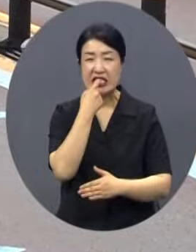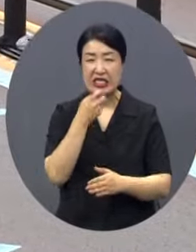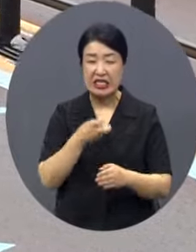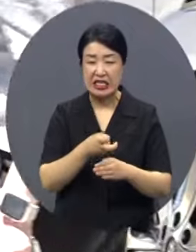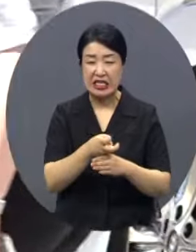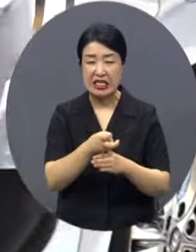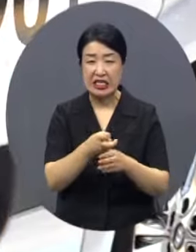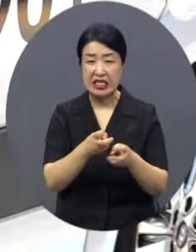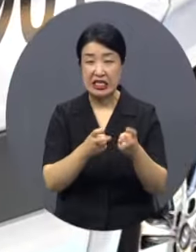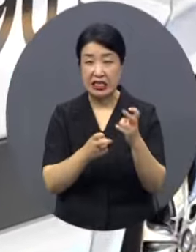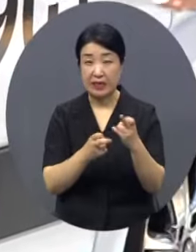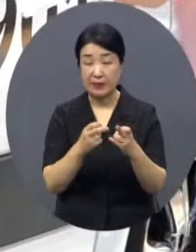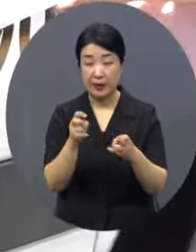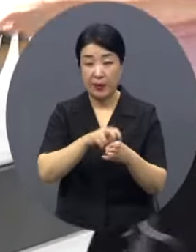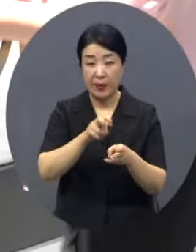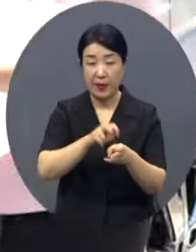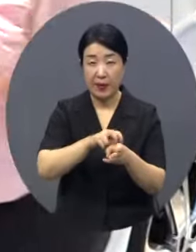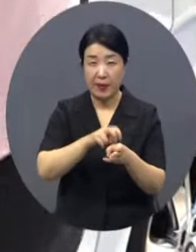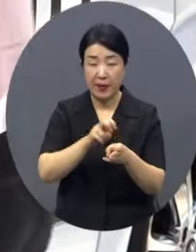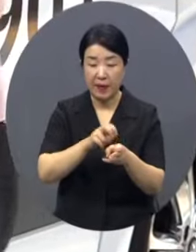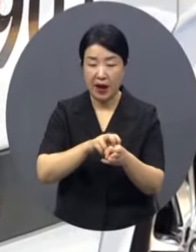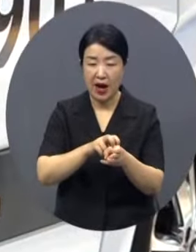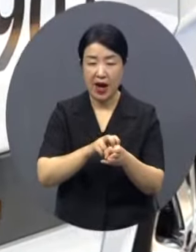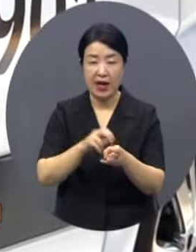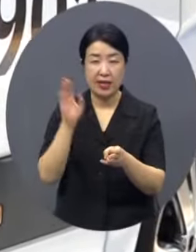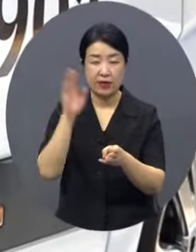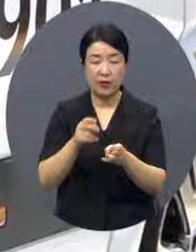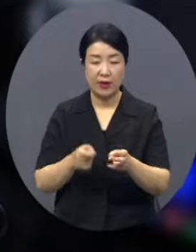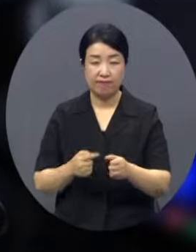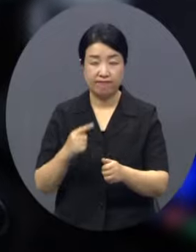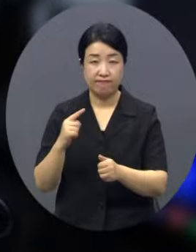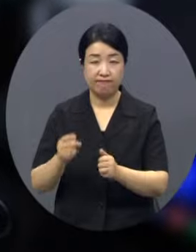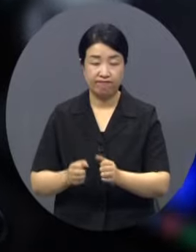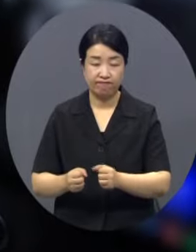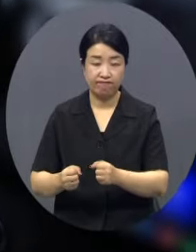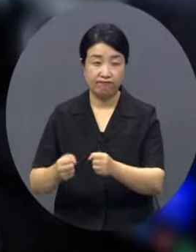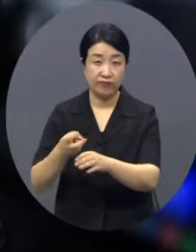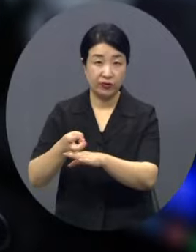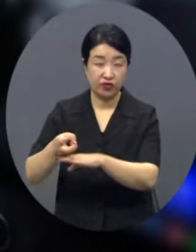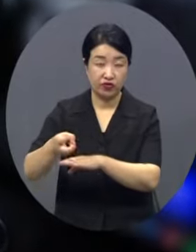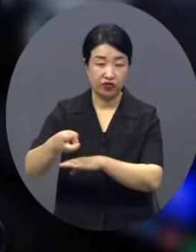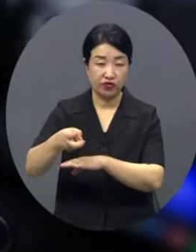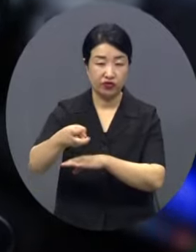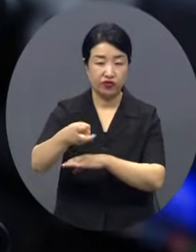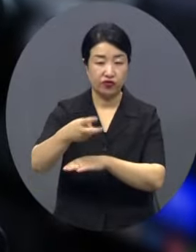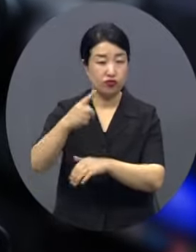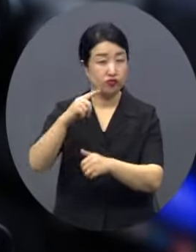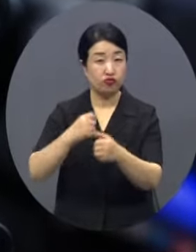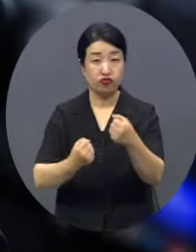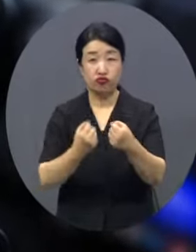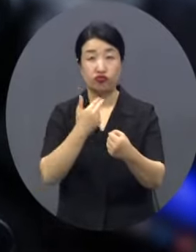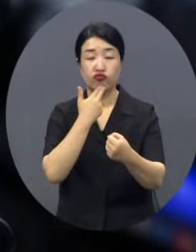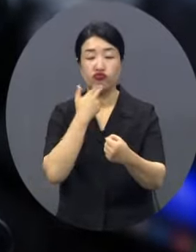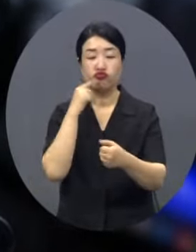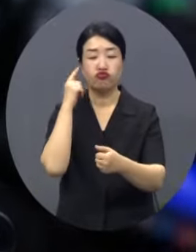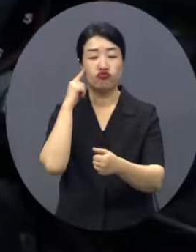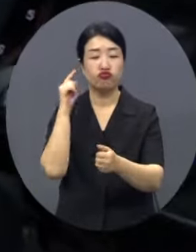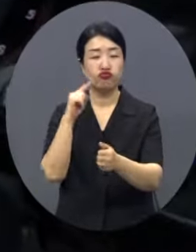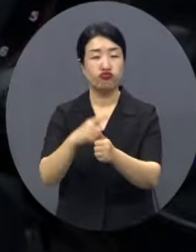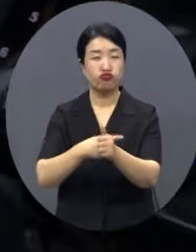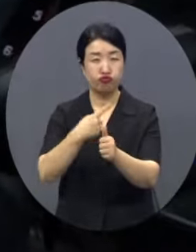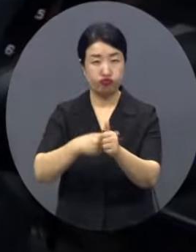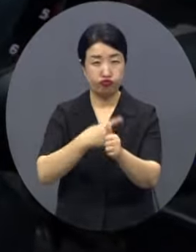멈춥니다. 승객들을 태우고 다시 출발한 버스. 그런데 운전대를 잡지 않았는데도 알아서